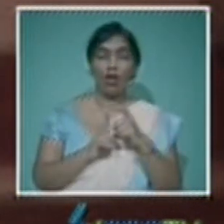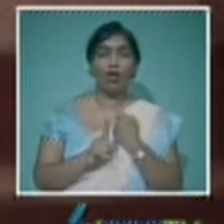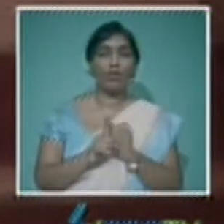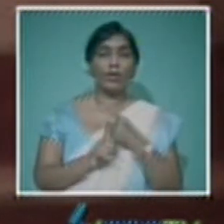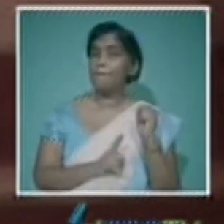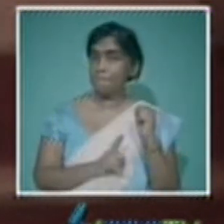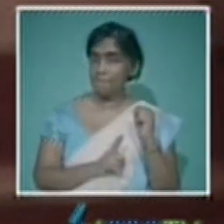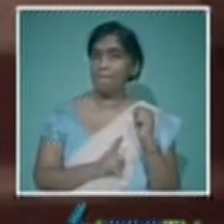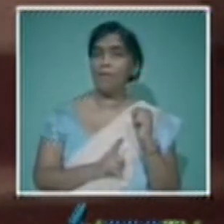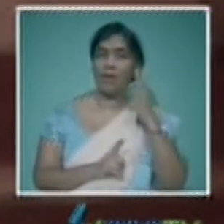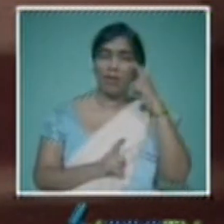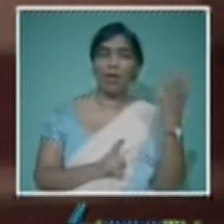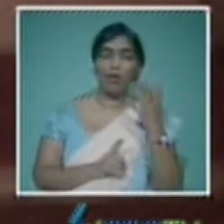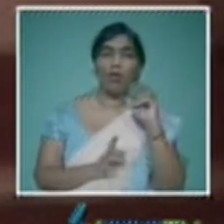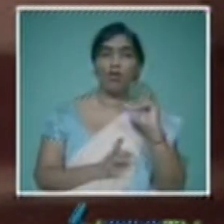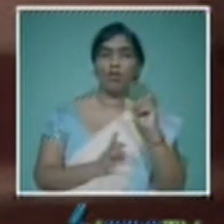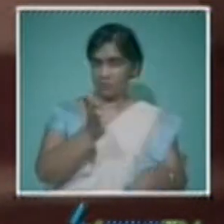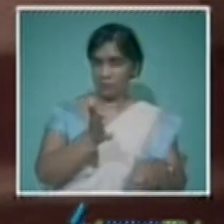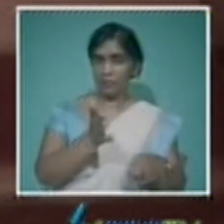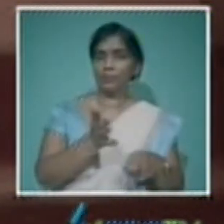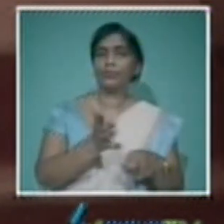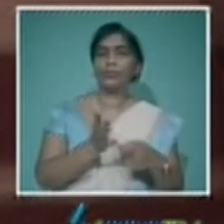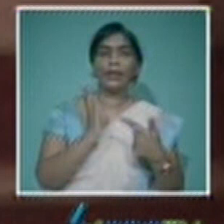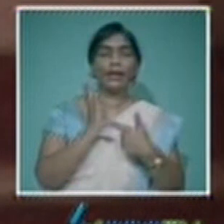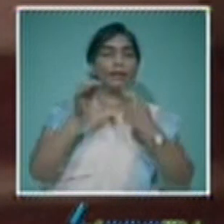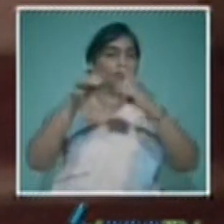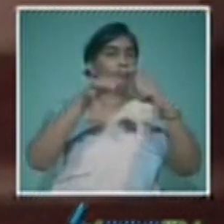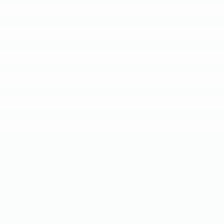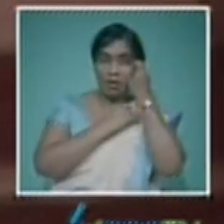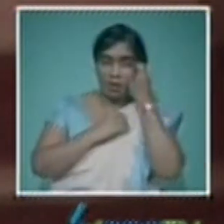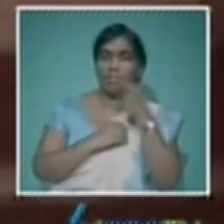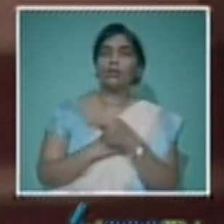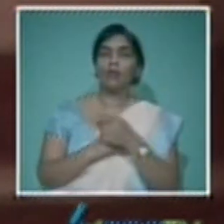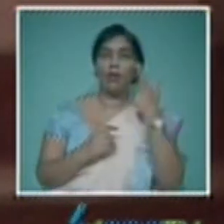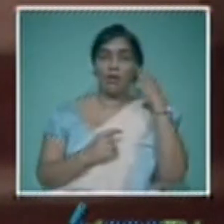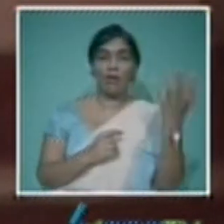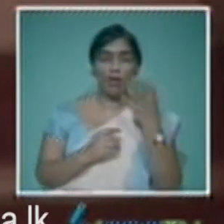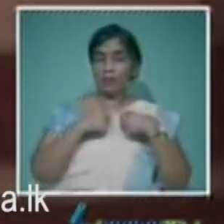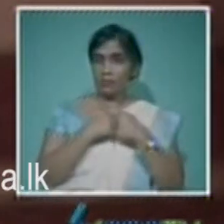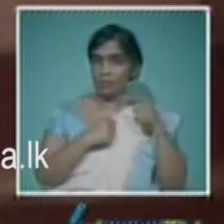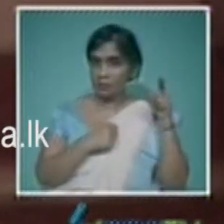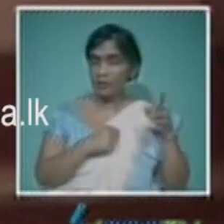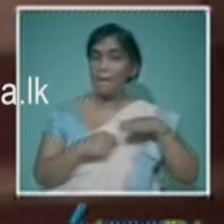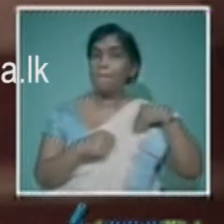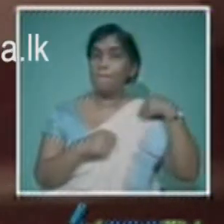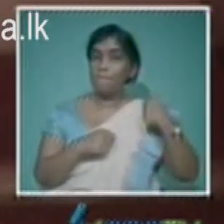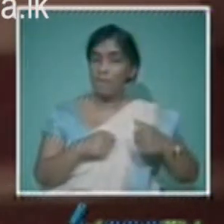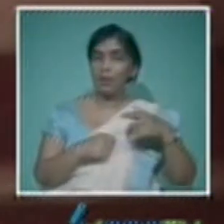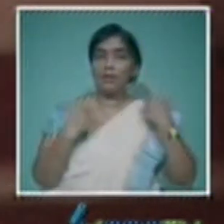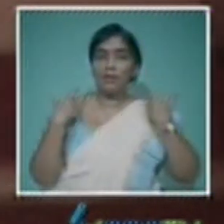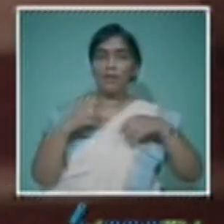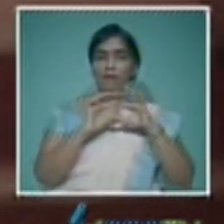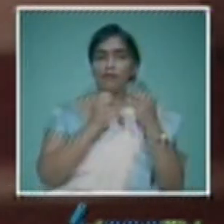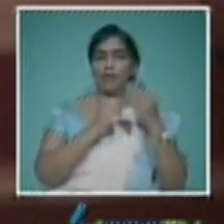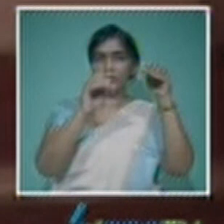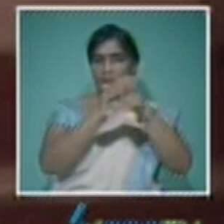150ක ගල්ලඟුරු කොන්ත්‍රාත්තුවක් අත්සන් කරනවා. එන්ඩර් පටිපාටියෙන් එළියට ගිහිල්ලා ගල්ලඟුරු දෙන කොම්පැනියේ ප්‍රධානියා රාජපක්ෂ පවුල එක්කෙනෙක්